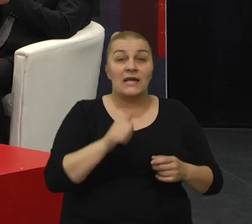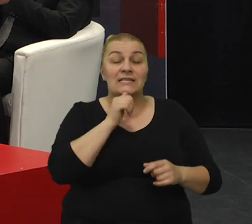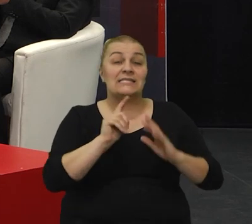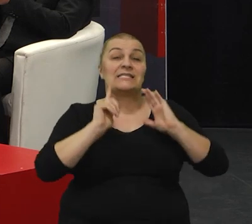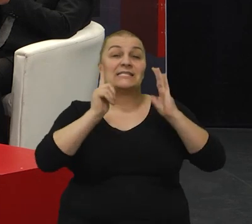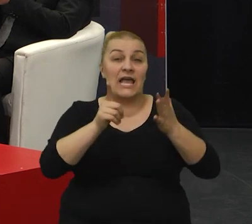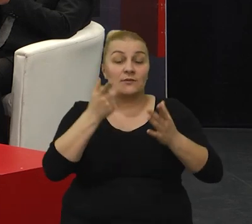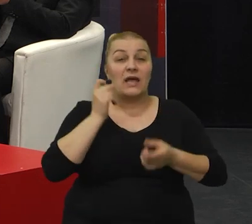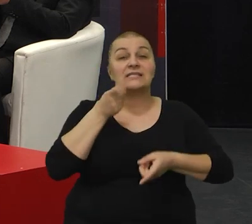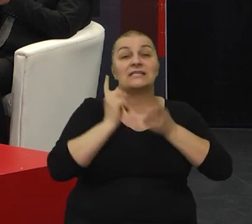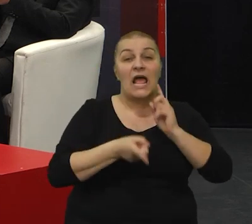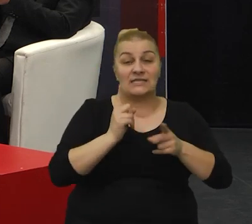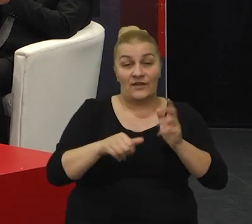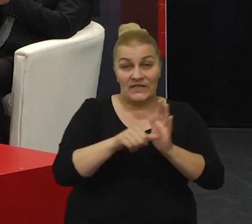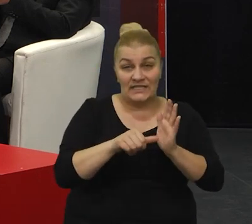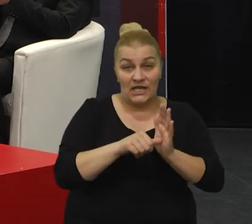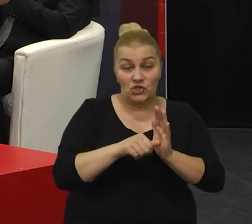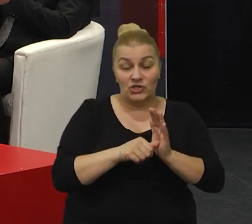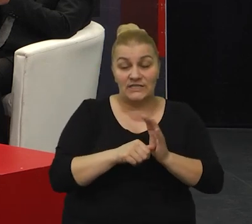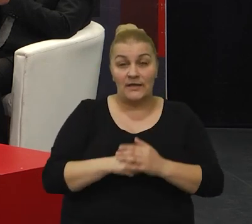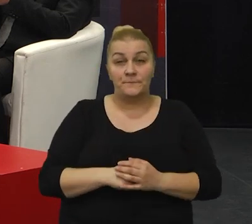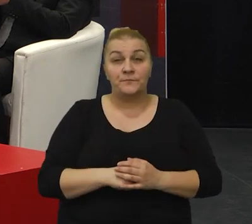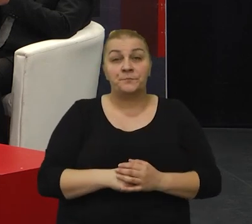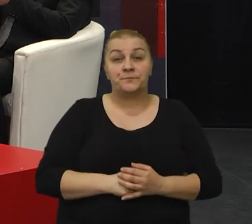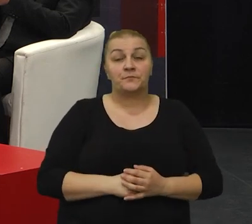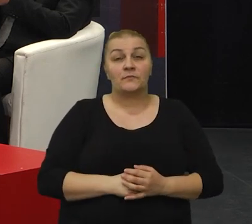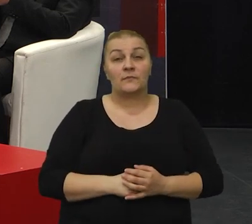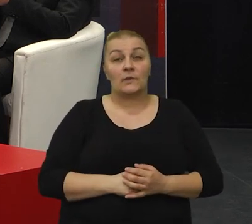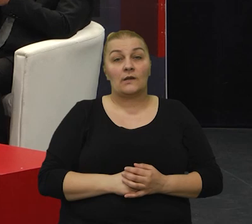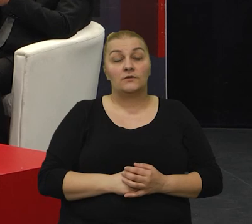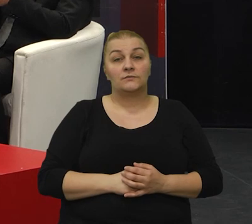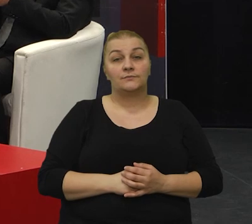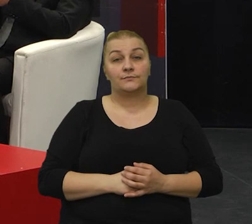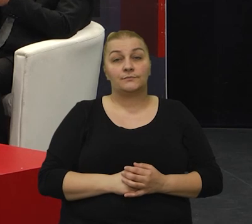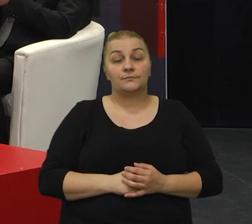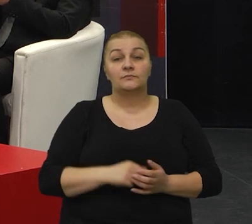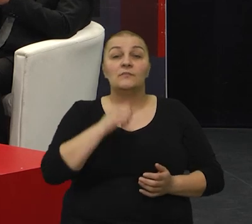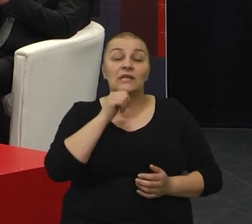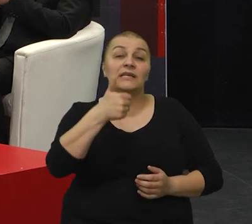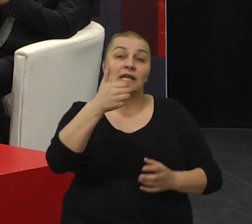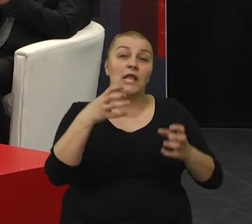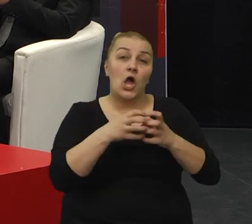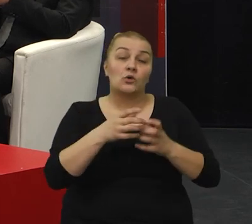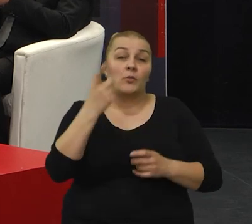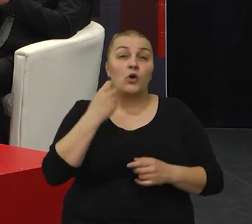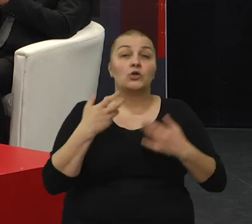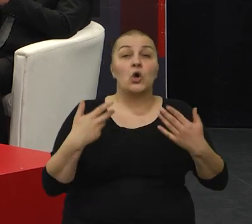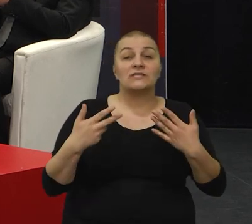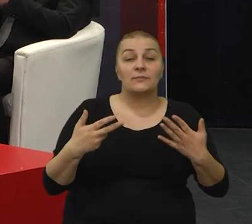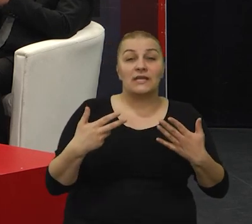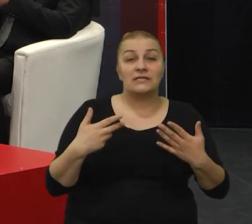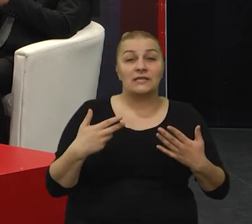šest grupa i sedma ova iz nastavne središnjice, koji su i jedna grupa od